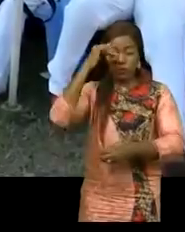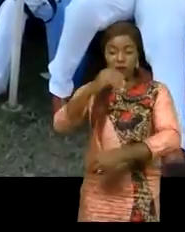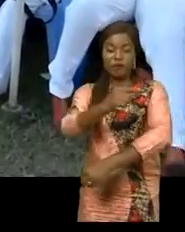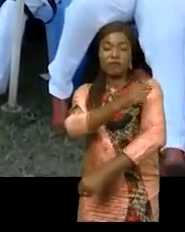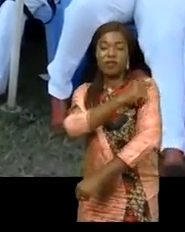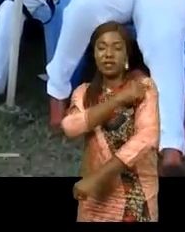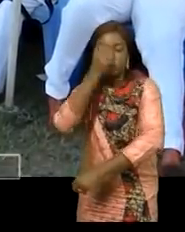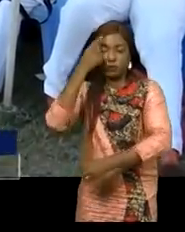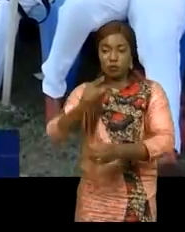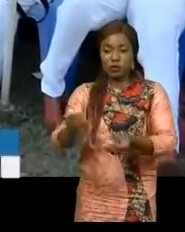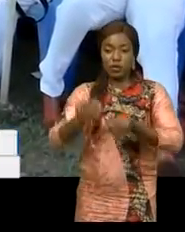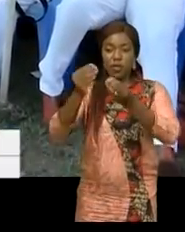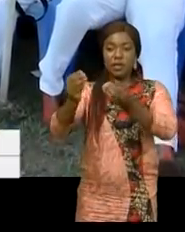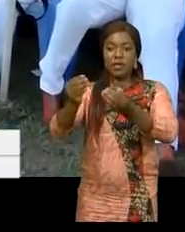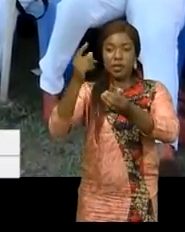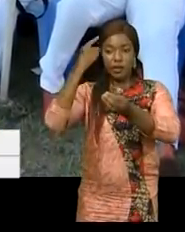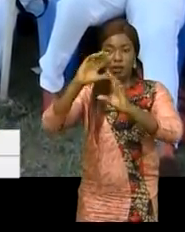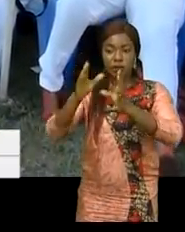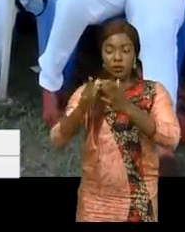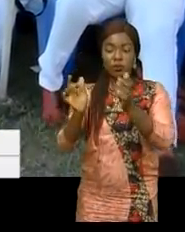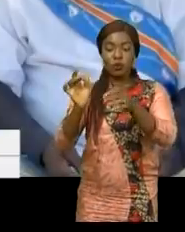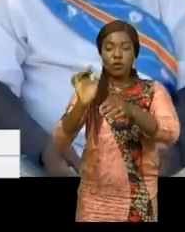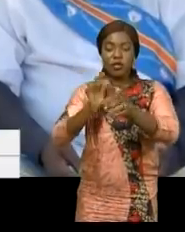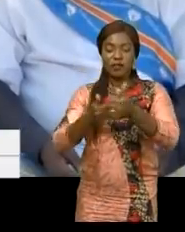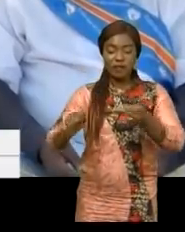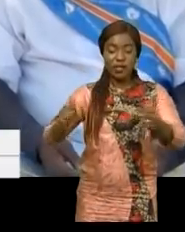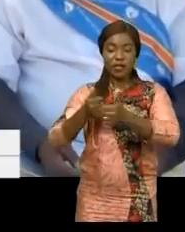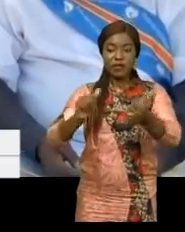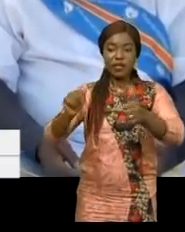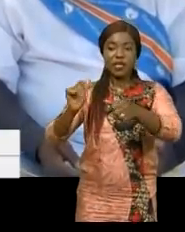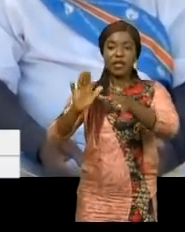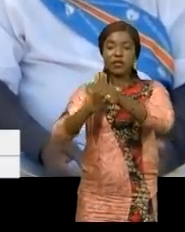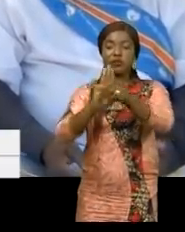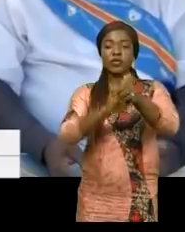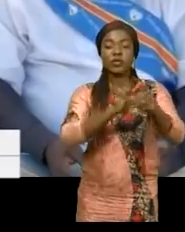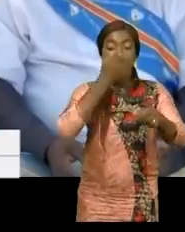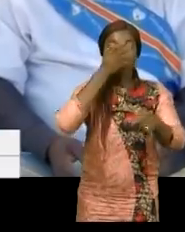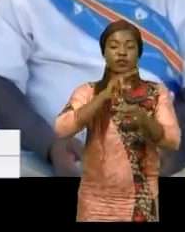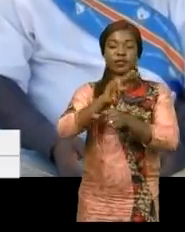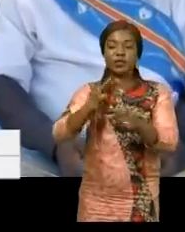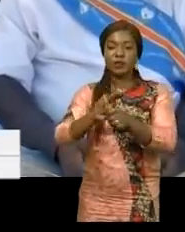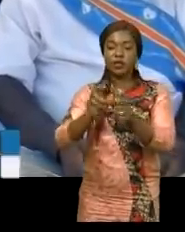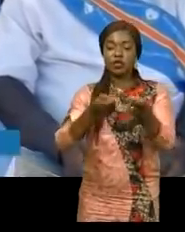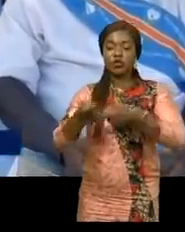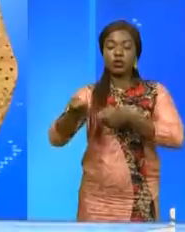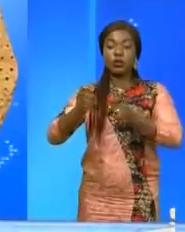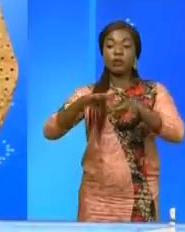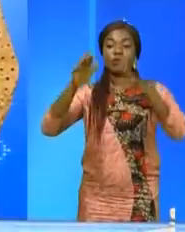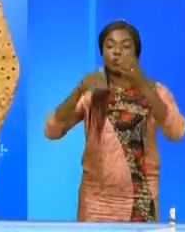afin de se mettre à l'abri de toute contamination dé cette maladie qui continue à faire des victimes